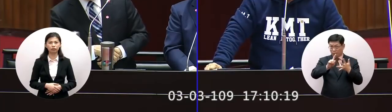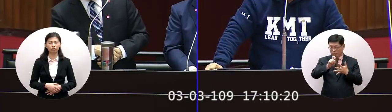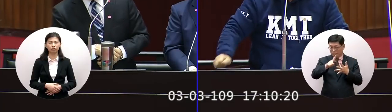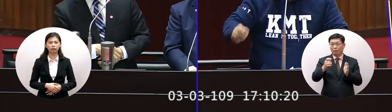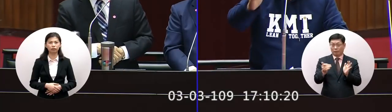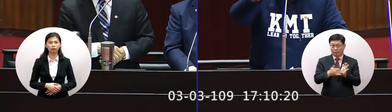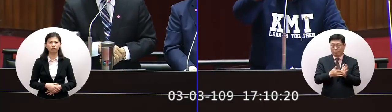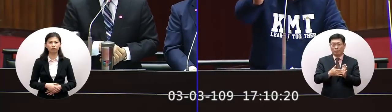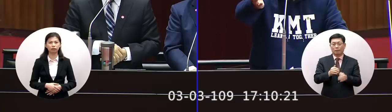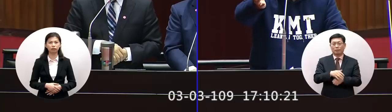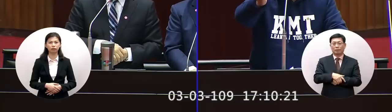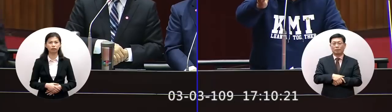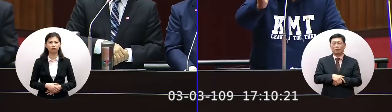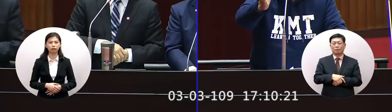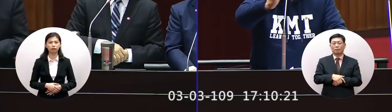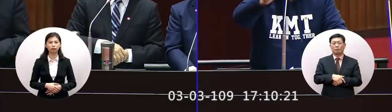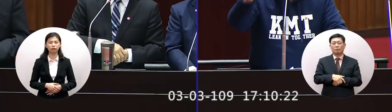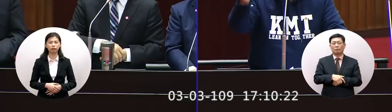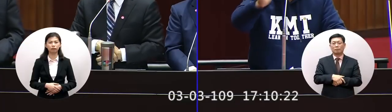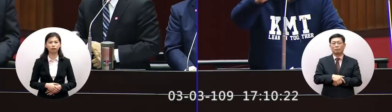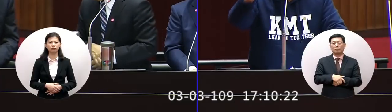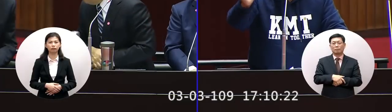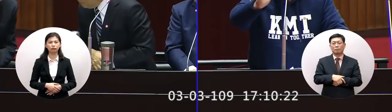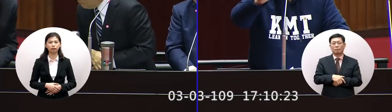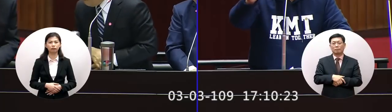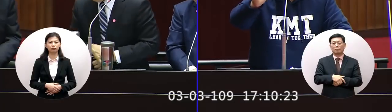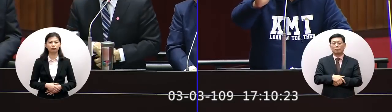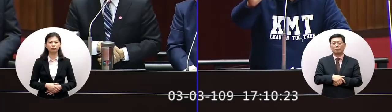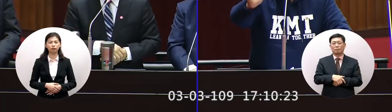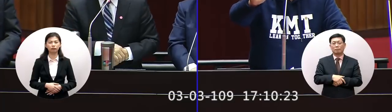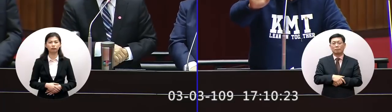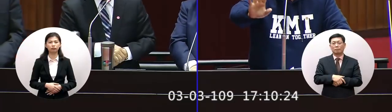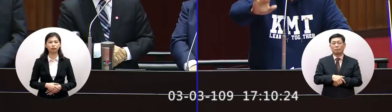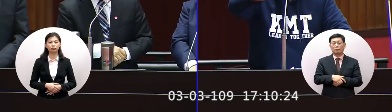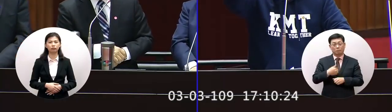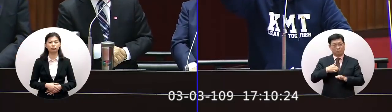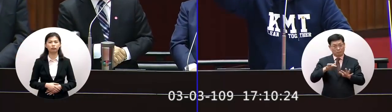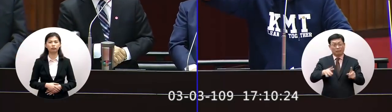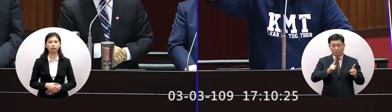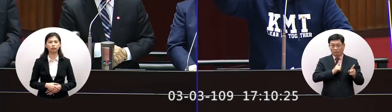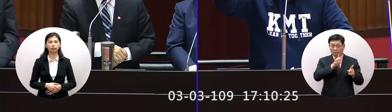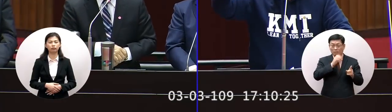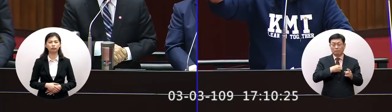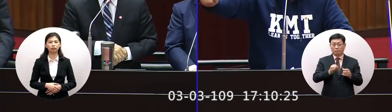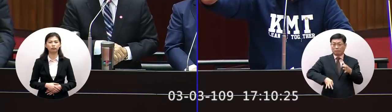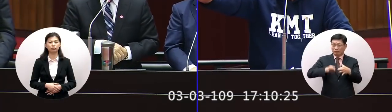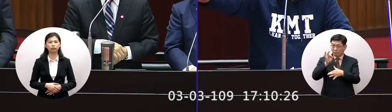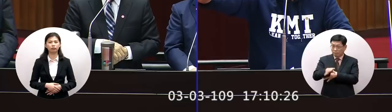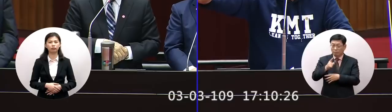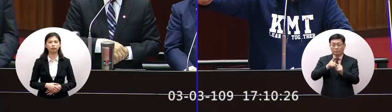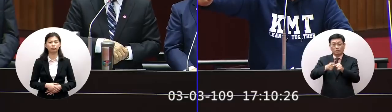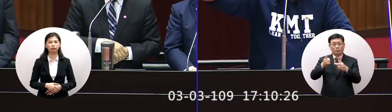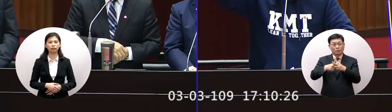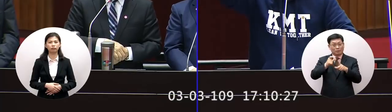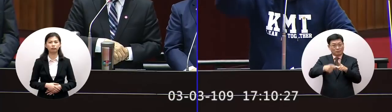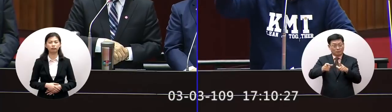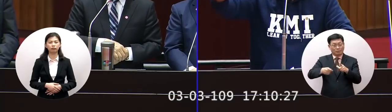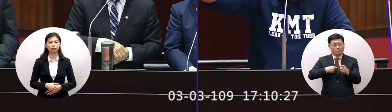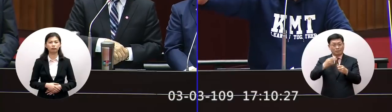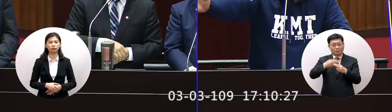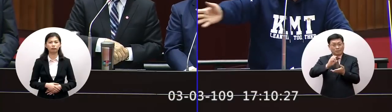后，我今仔日，你再捐助给中小企业信保基